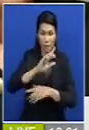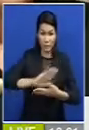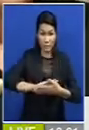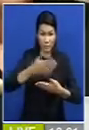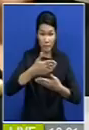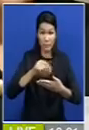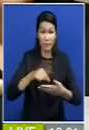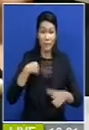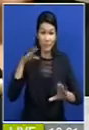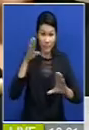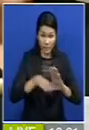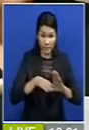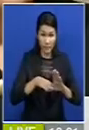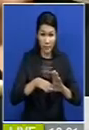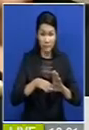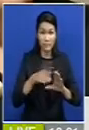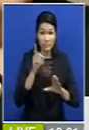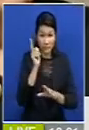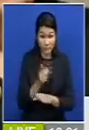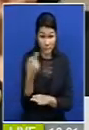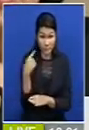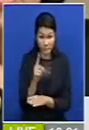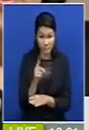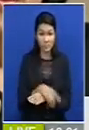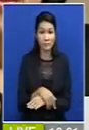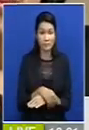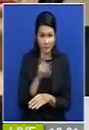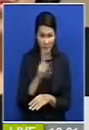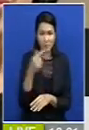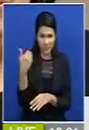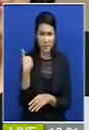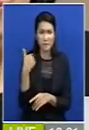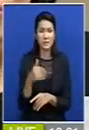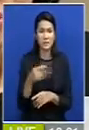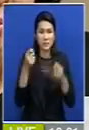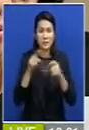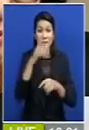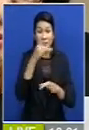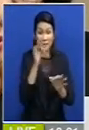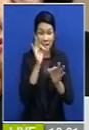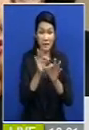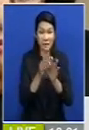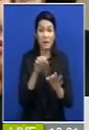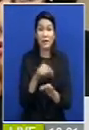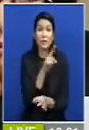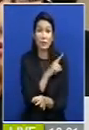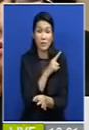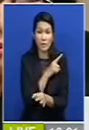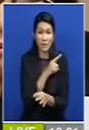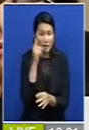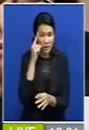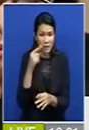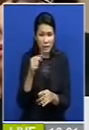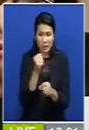ะครับก็ผู้เปิดบัญชีก็ต้องให้อยู่แล้วเพราะธนาคารพาณิชย์เองก็มีหน้าที่ทำ KYC